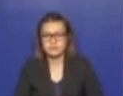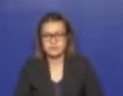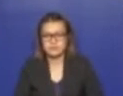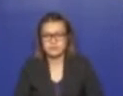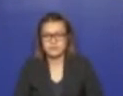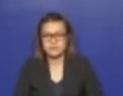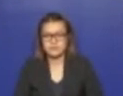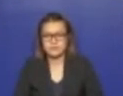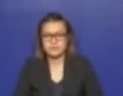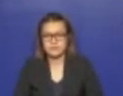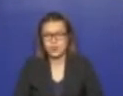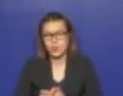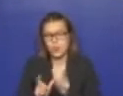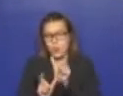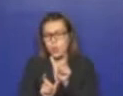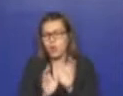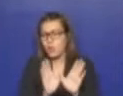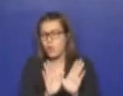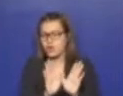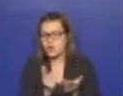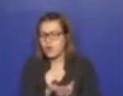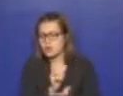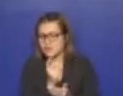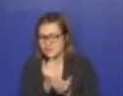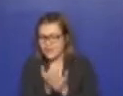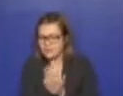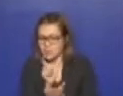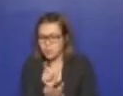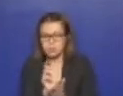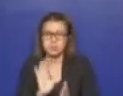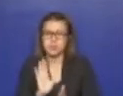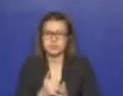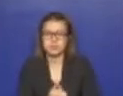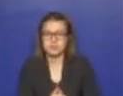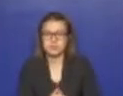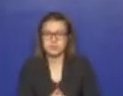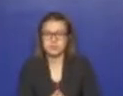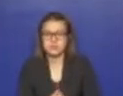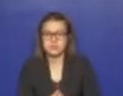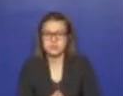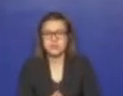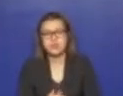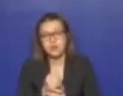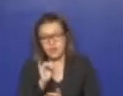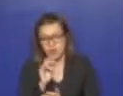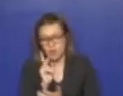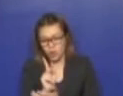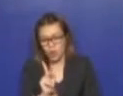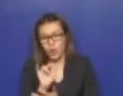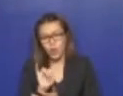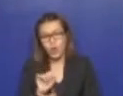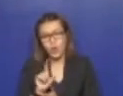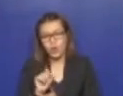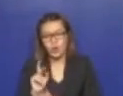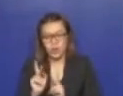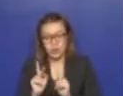ไม่ต้องค้างชำระหนี้อย่างนี้เป็นต้นนะครับนี่ก็คือแนวทางที่จะทางกยศ.ทางคณะกรรมาธิการ